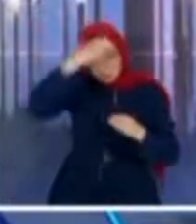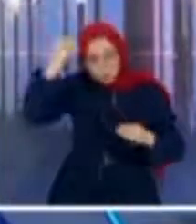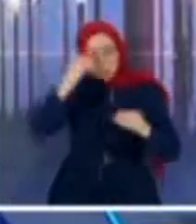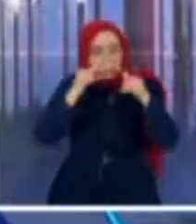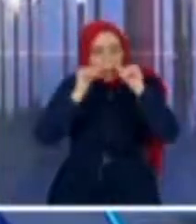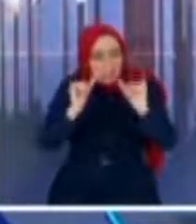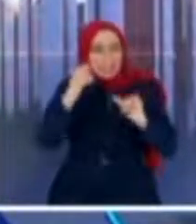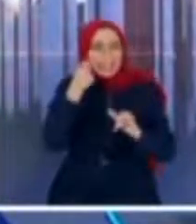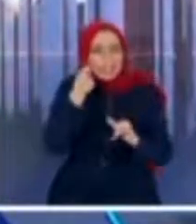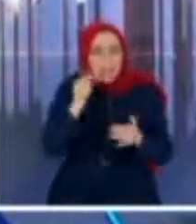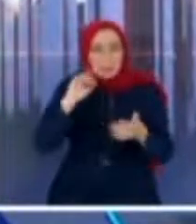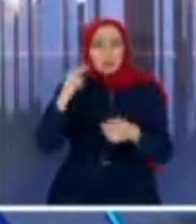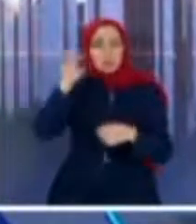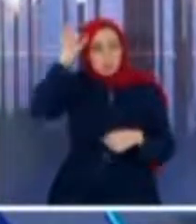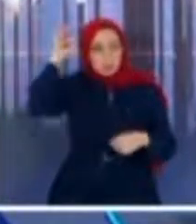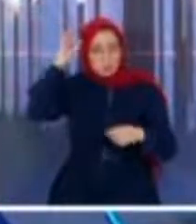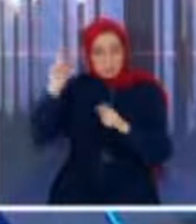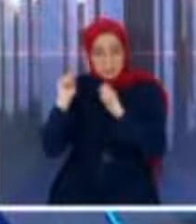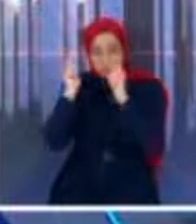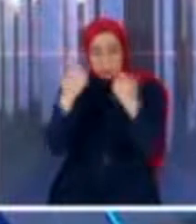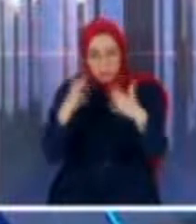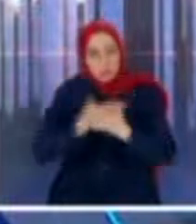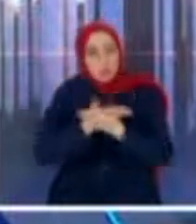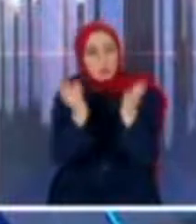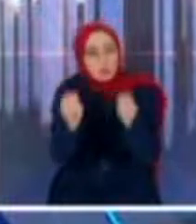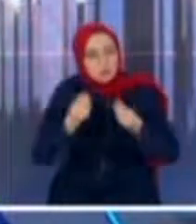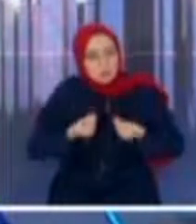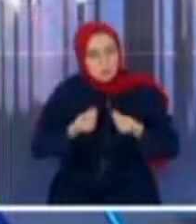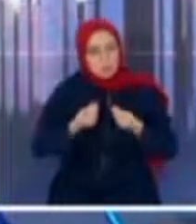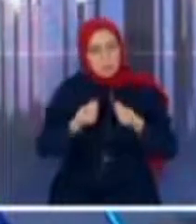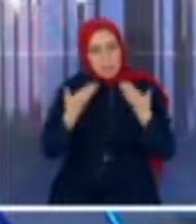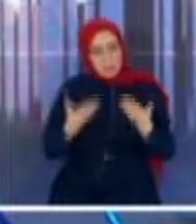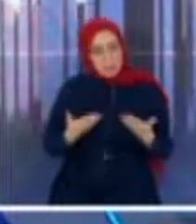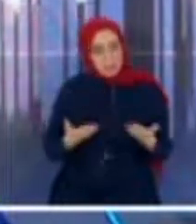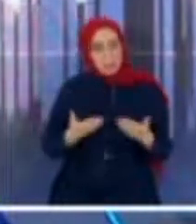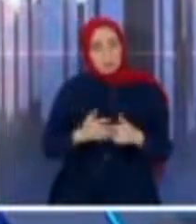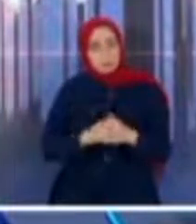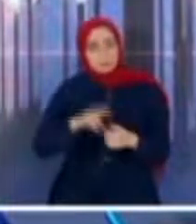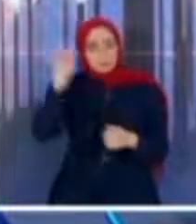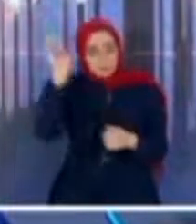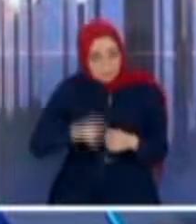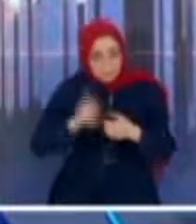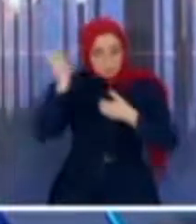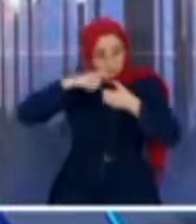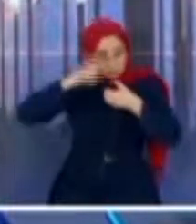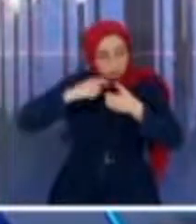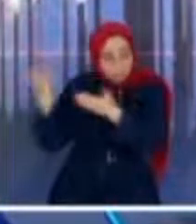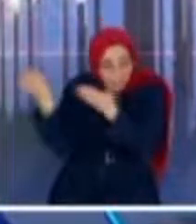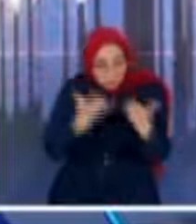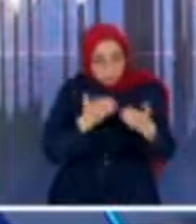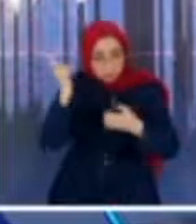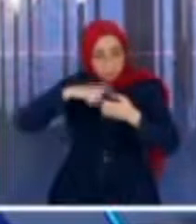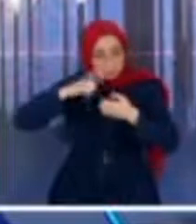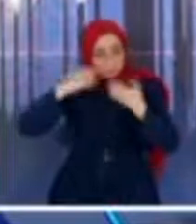كاملة. أنا من بلاستي هذي نحب نقول حاجة، بالحق امشيوا انخرطوا، امشيوا